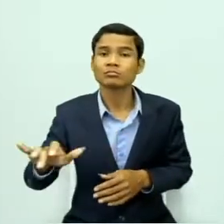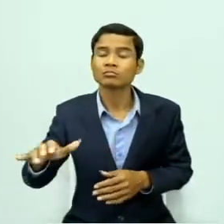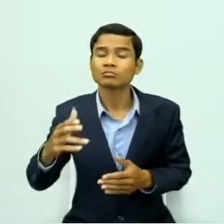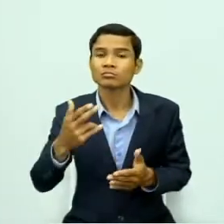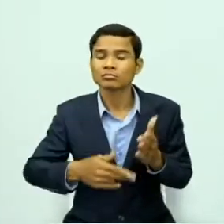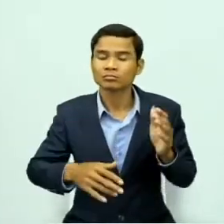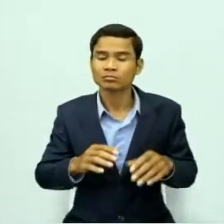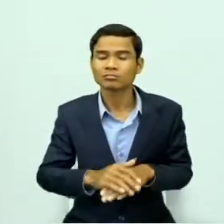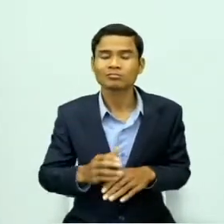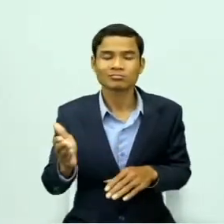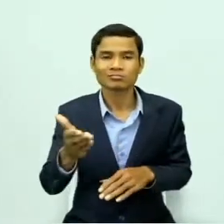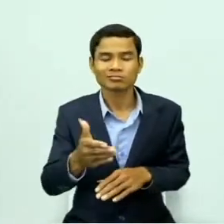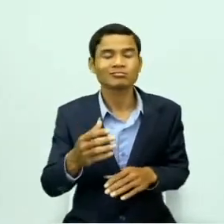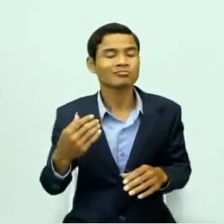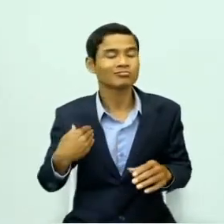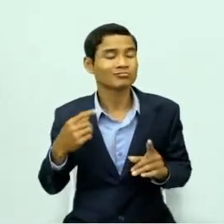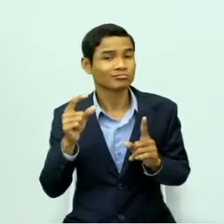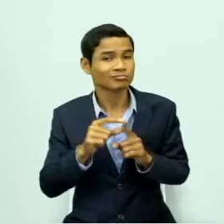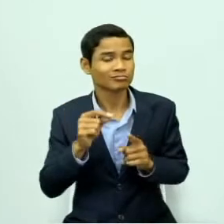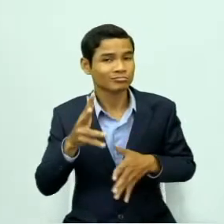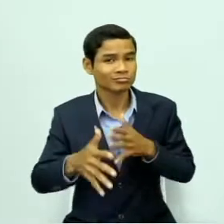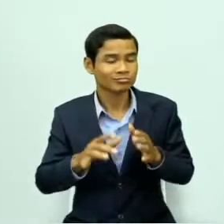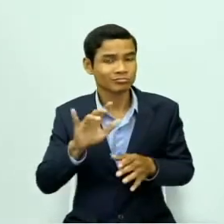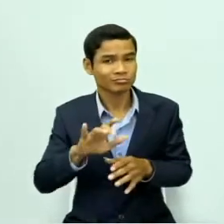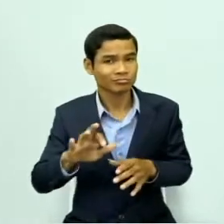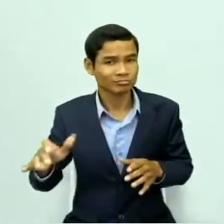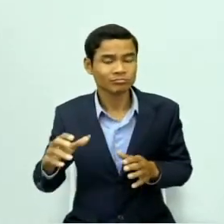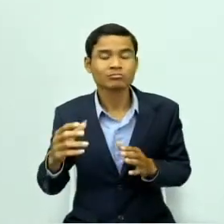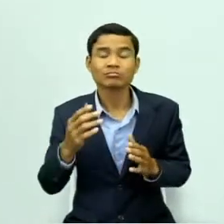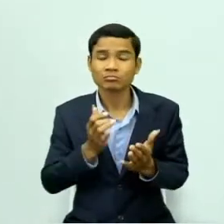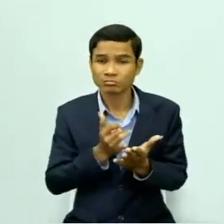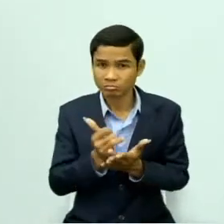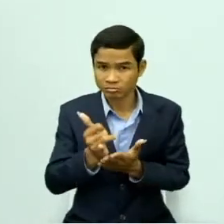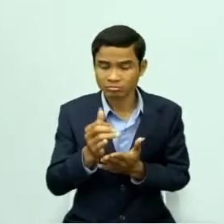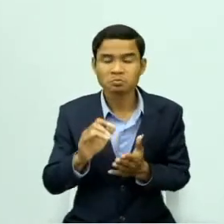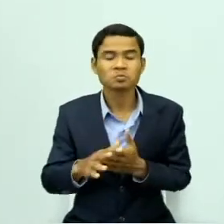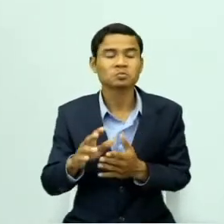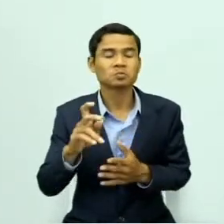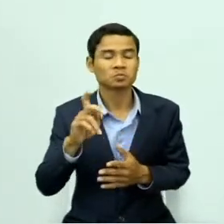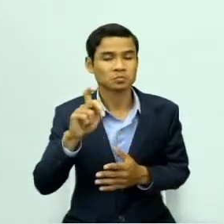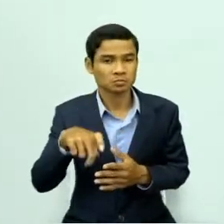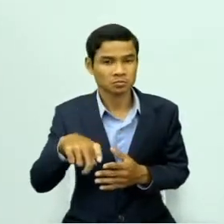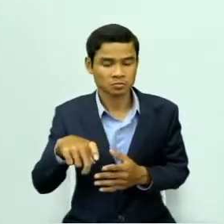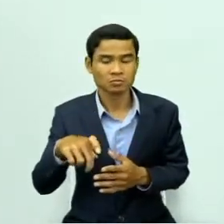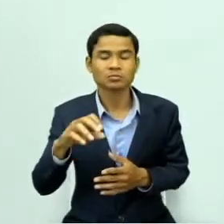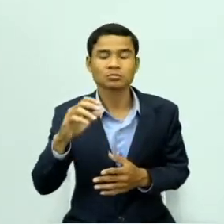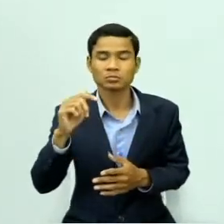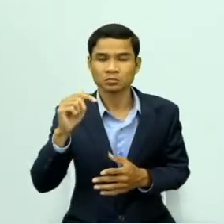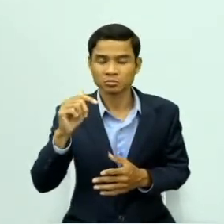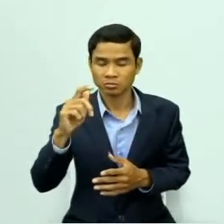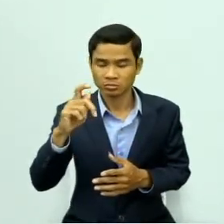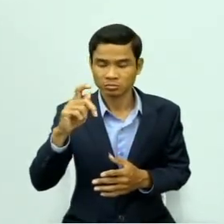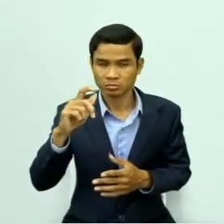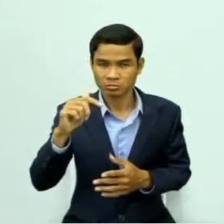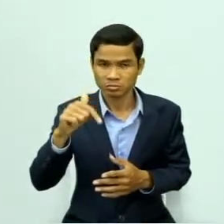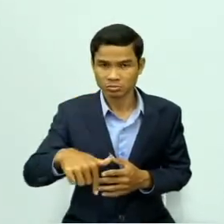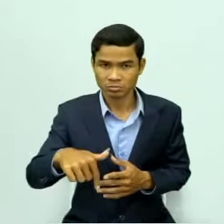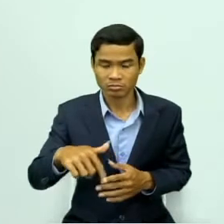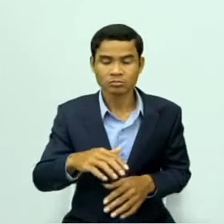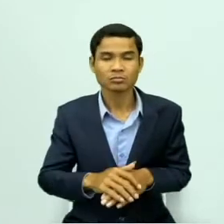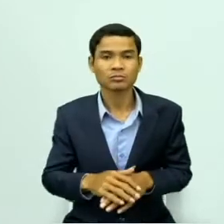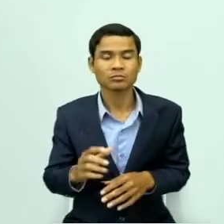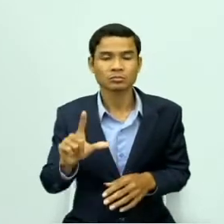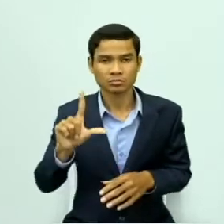Chà, ở con bị phía miên sâu đa phía mà đoàn tiết. Bịa